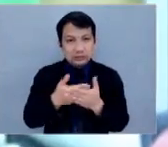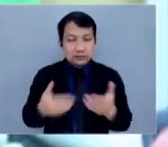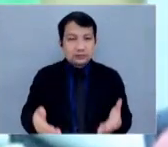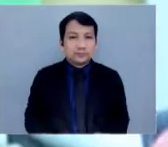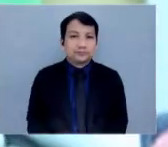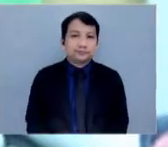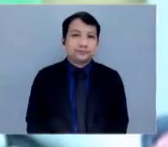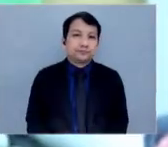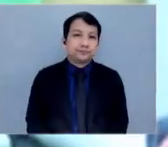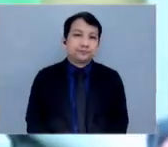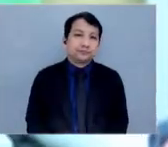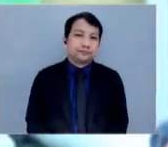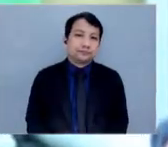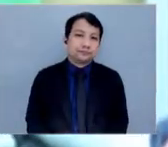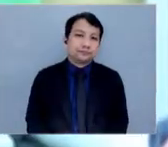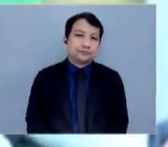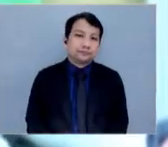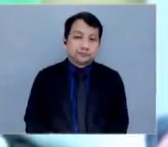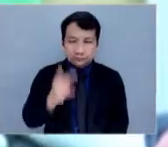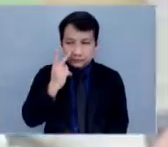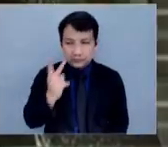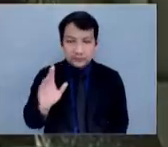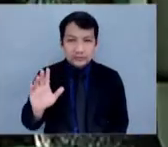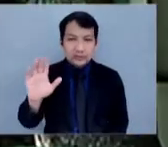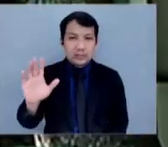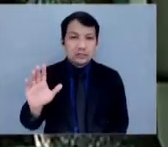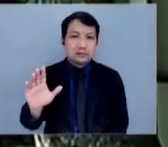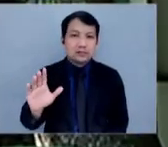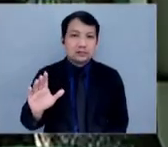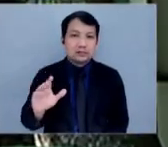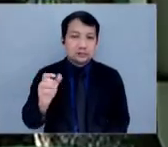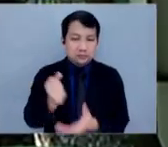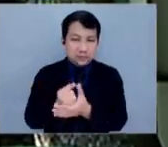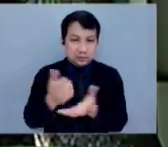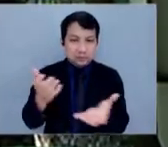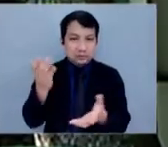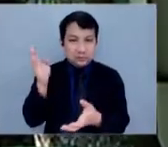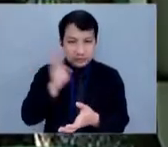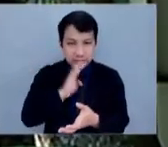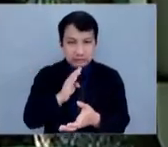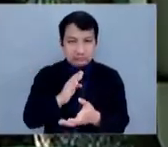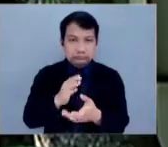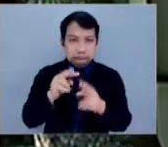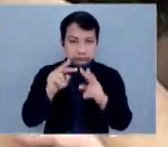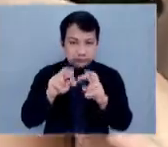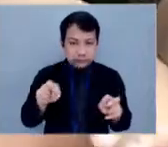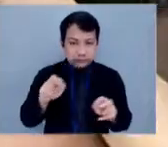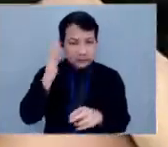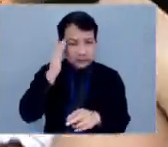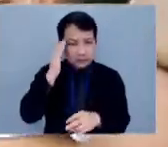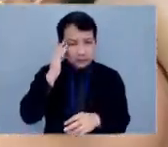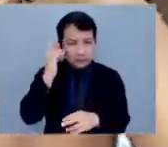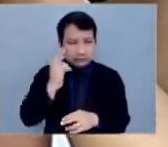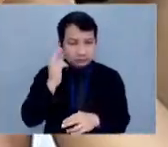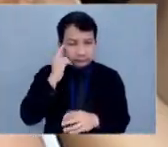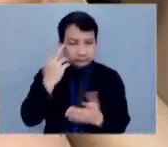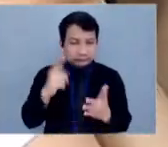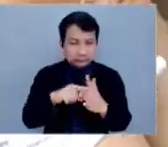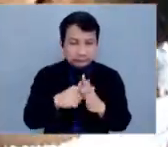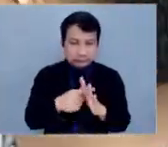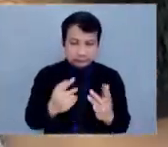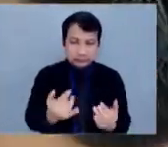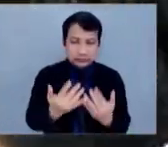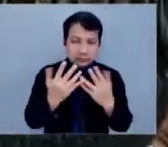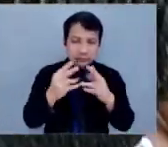sa bahay. Hindi po namin alam na may basag na bote doon. Inaalam pa ang pinagmulan ng apoy. Sa gitna naman ng imbestigasyon